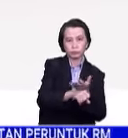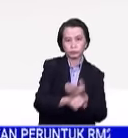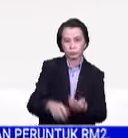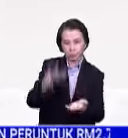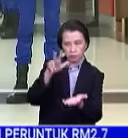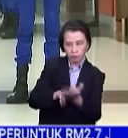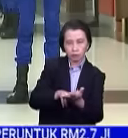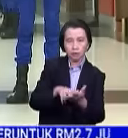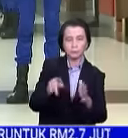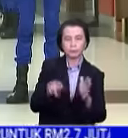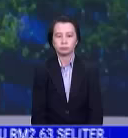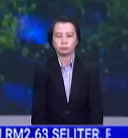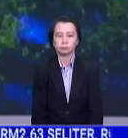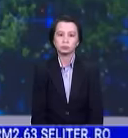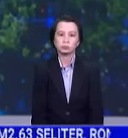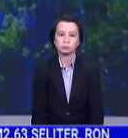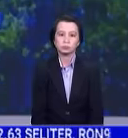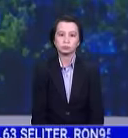penyusuan.